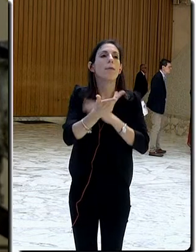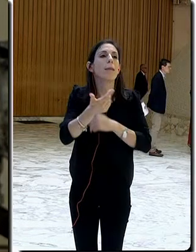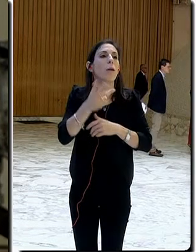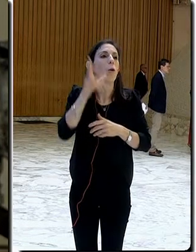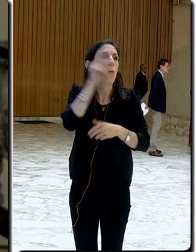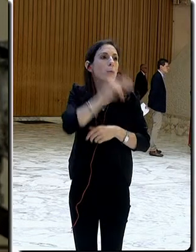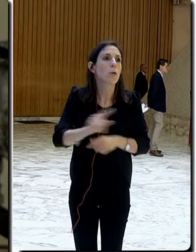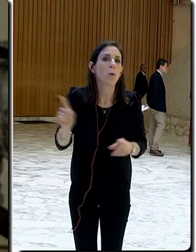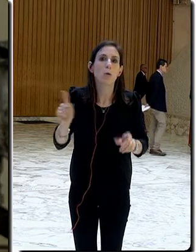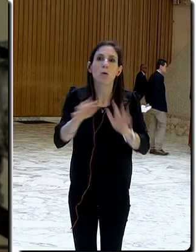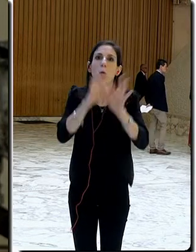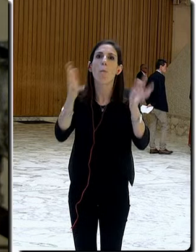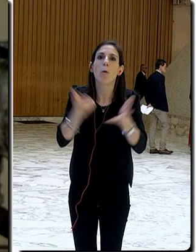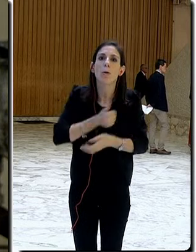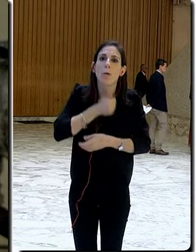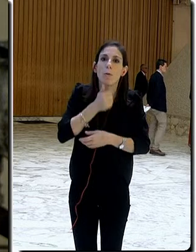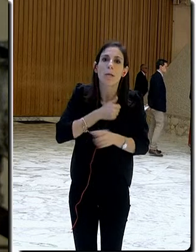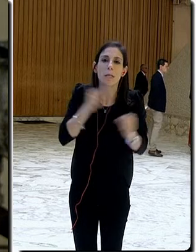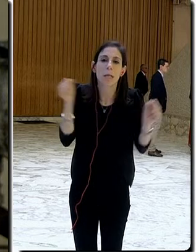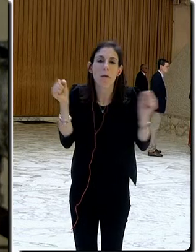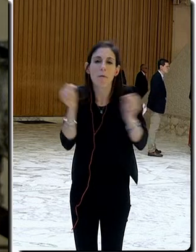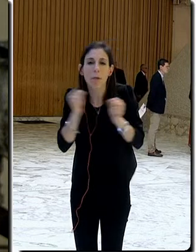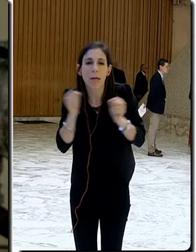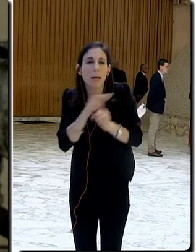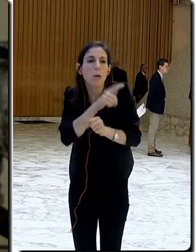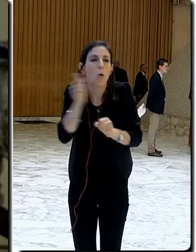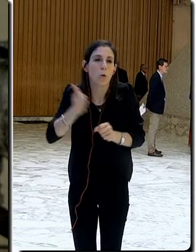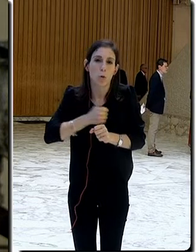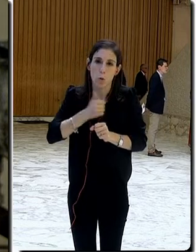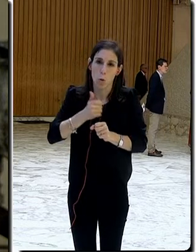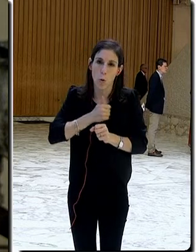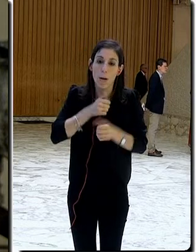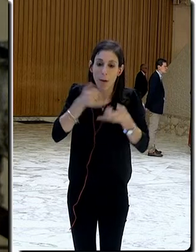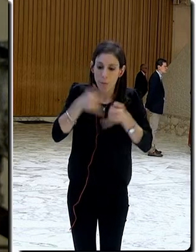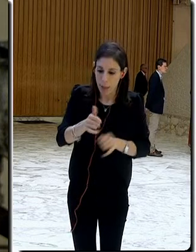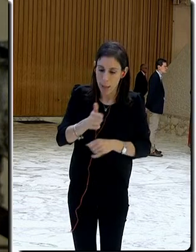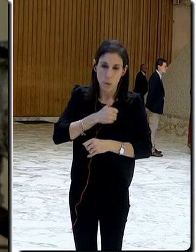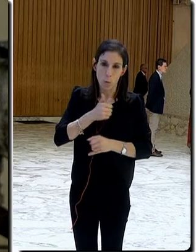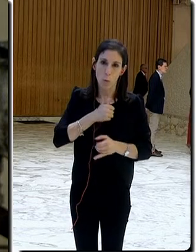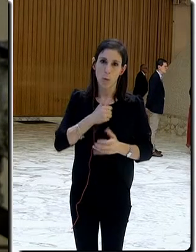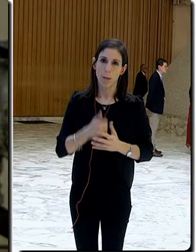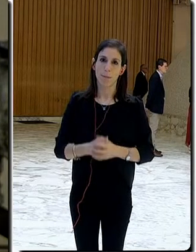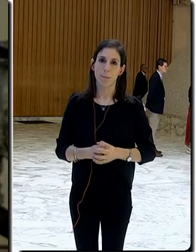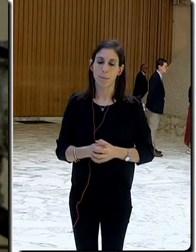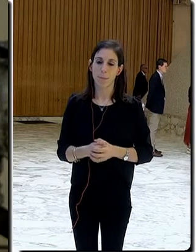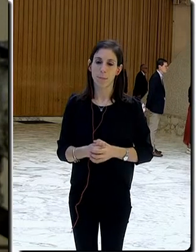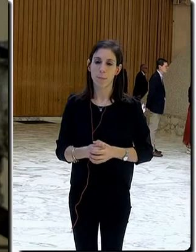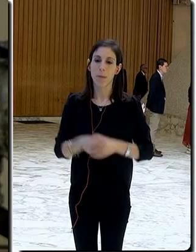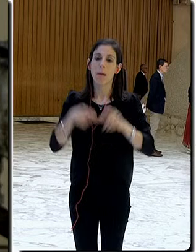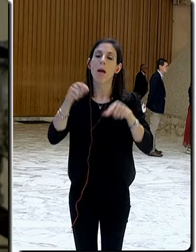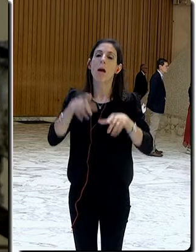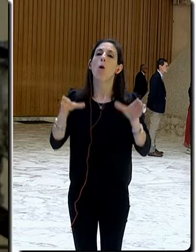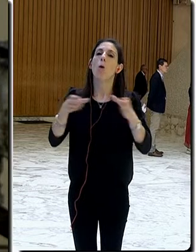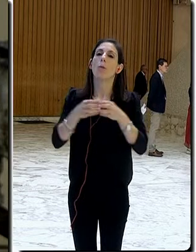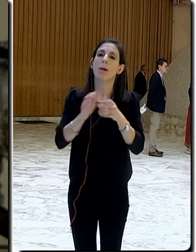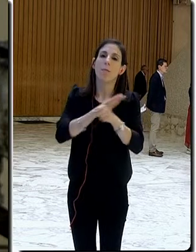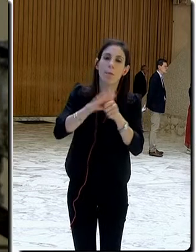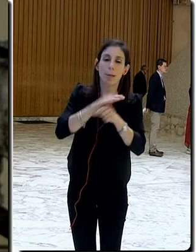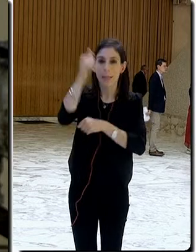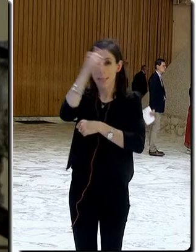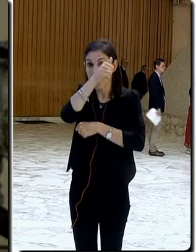le poids et conséquences que ça implique sur les parents et sur les enfants. Cette communauté de famille chrétienne